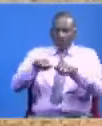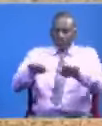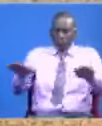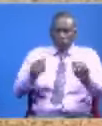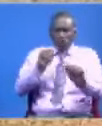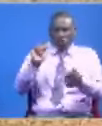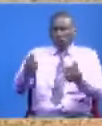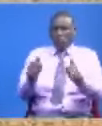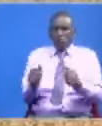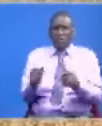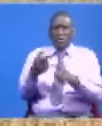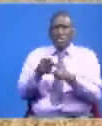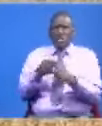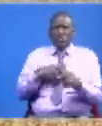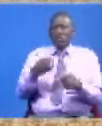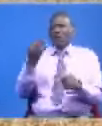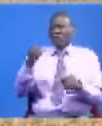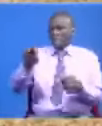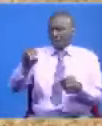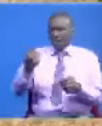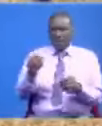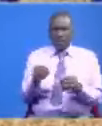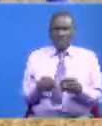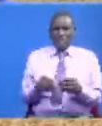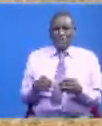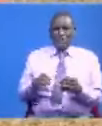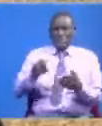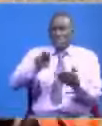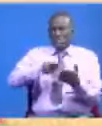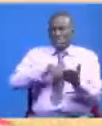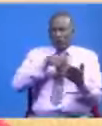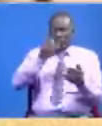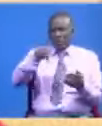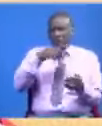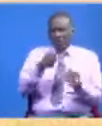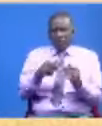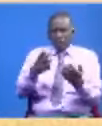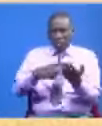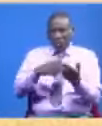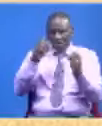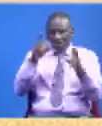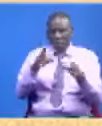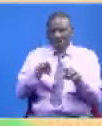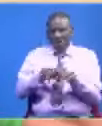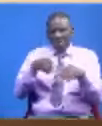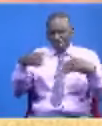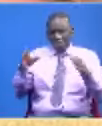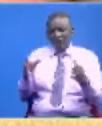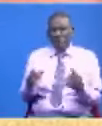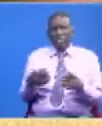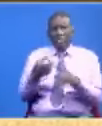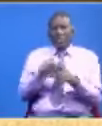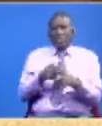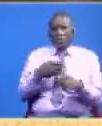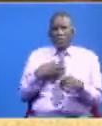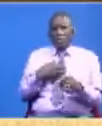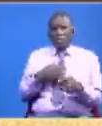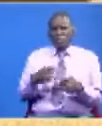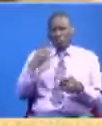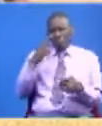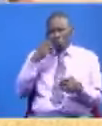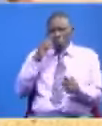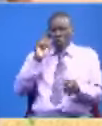fair play. And then we have got 3 meters, foul play, whereby that one is not counted, it is like it is outside. And then we have got home